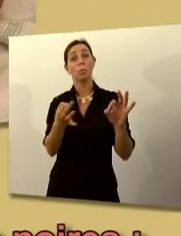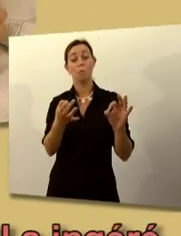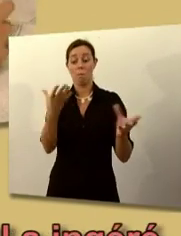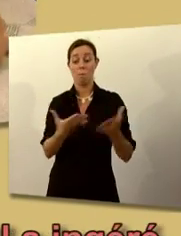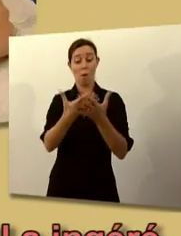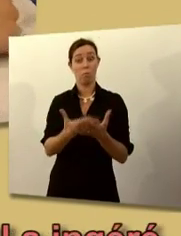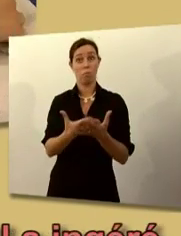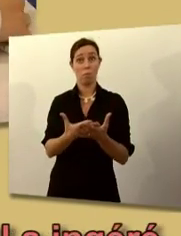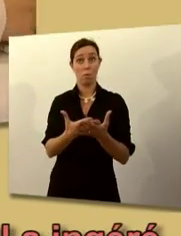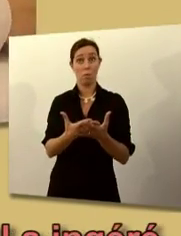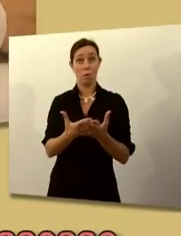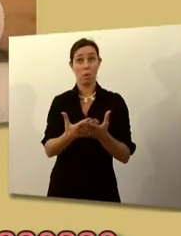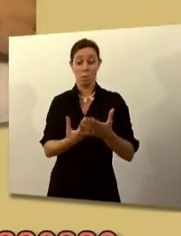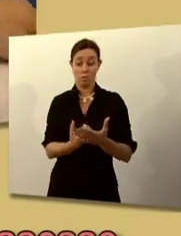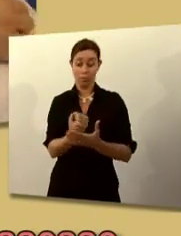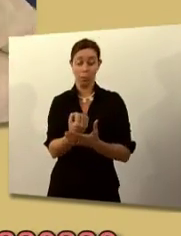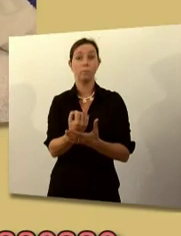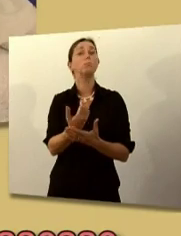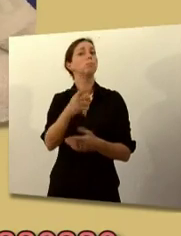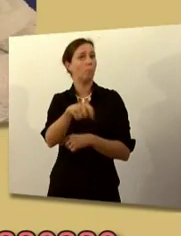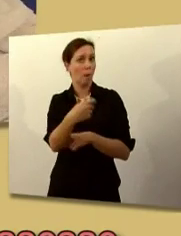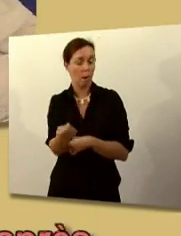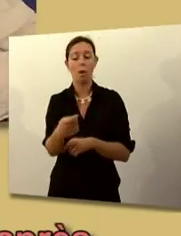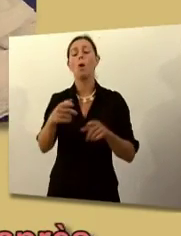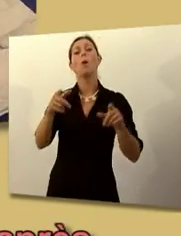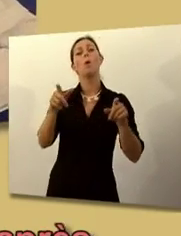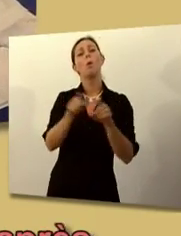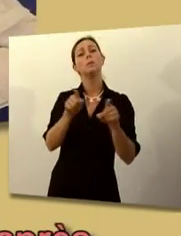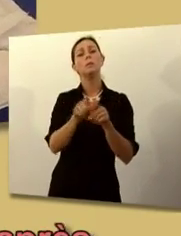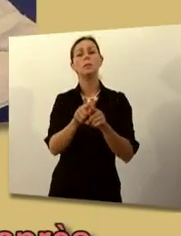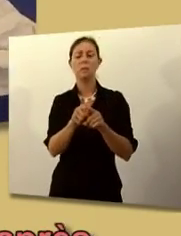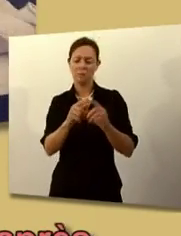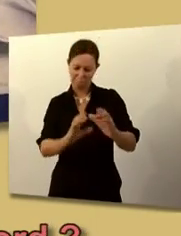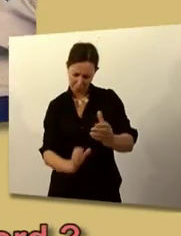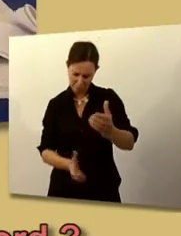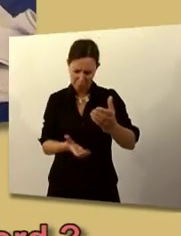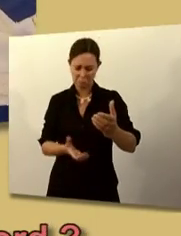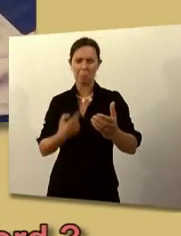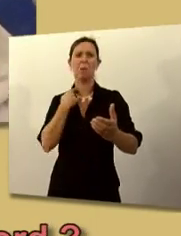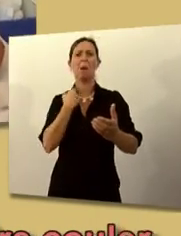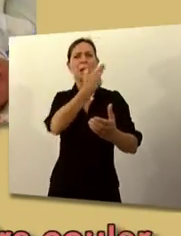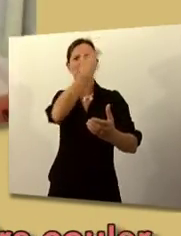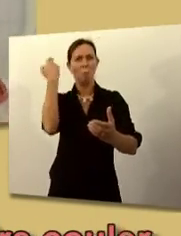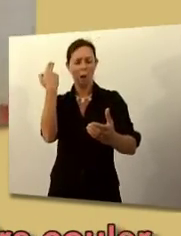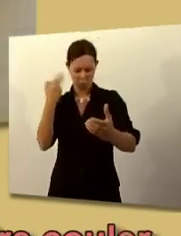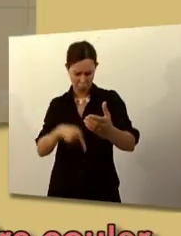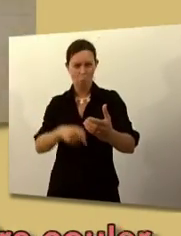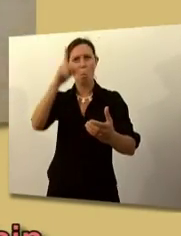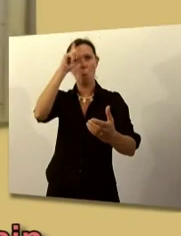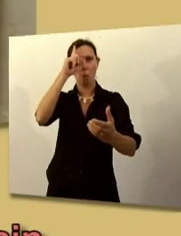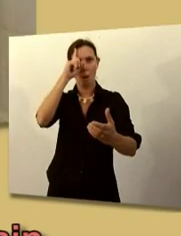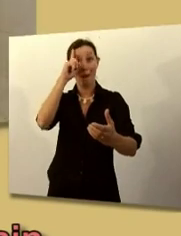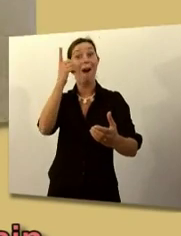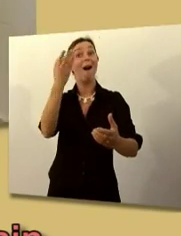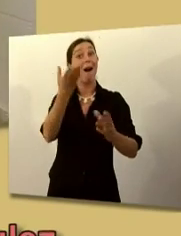petites selles noires. C'est tout ce qu'il a ingéré pendant la grossesse et qu'il lâche après. D'accord? Voilà. Vous pouvez faire couler l'eau du bain